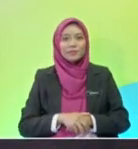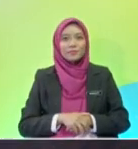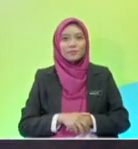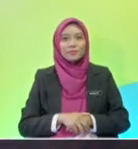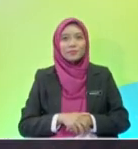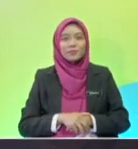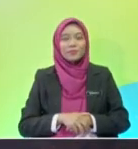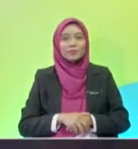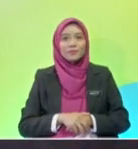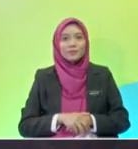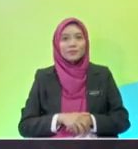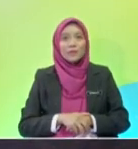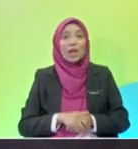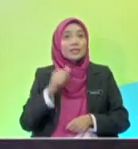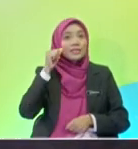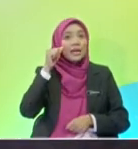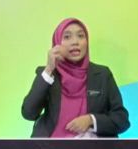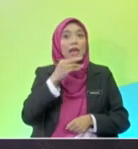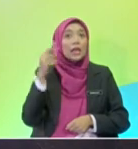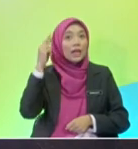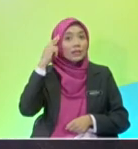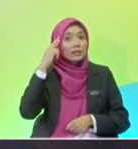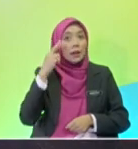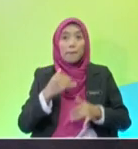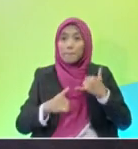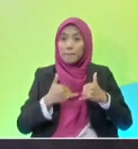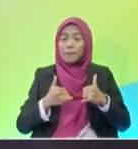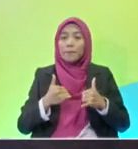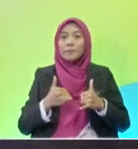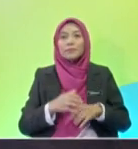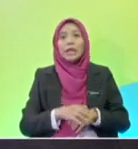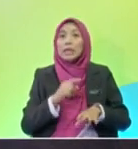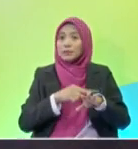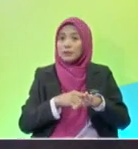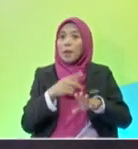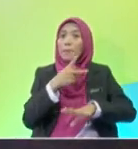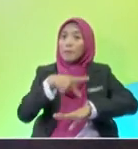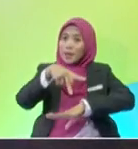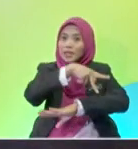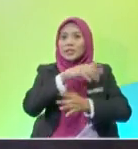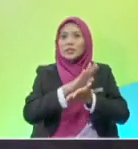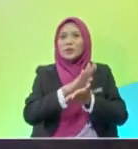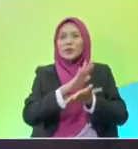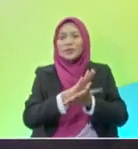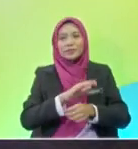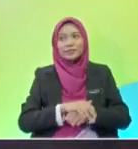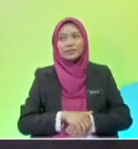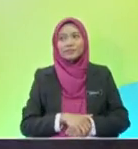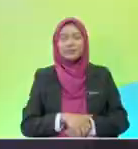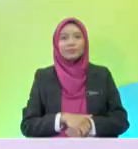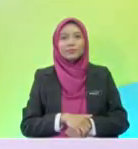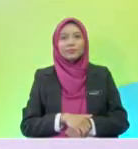Aisyah Rani bermain bola jari di Padang Sekolah saya bagi lima bintang juga seharusnya